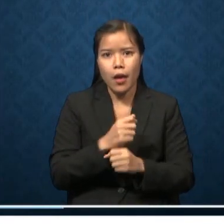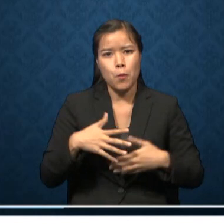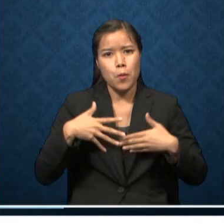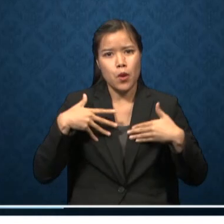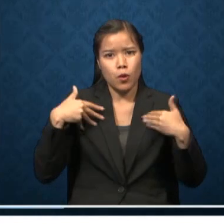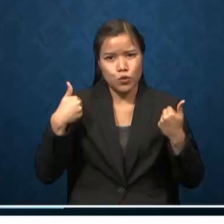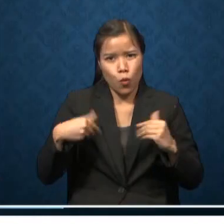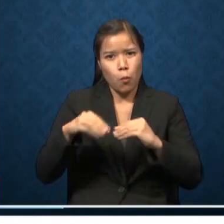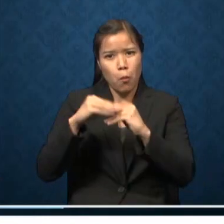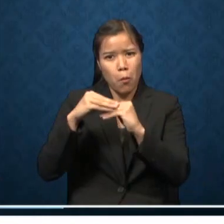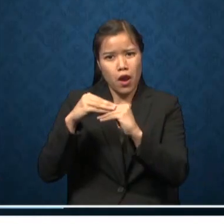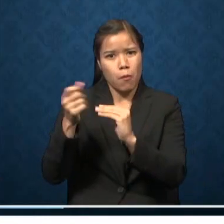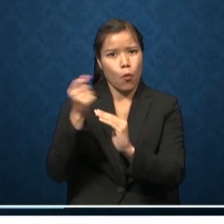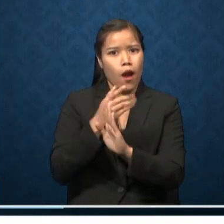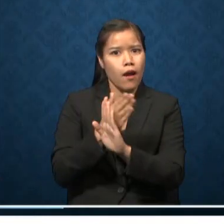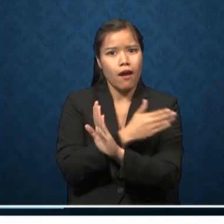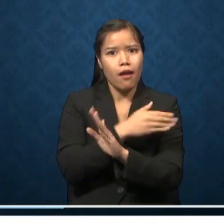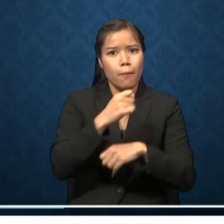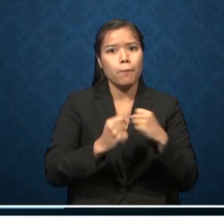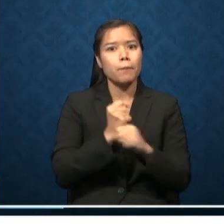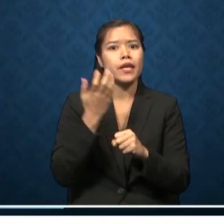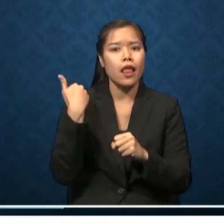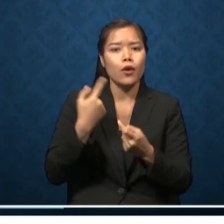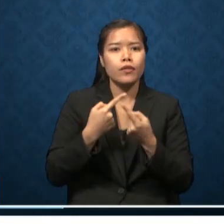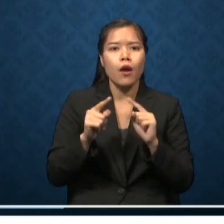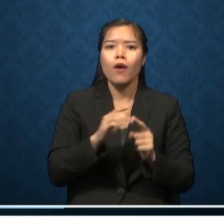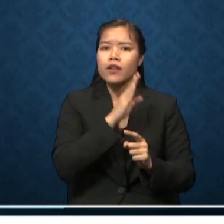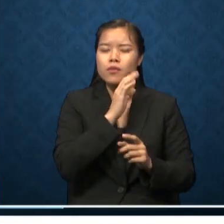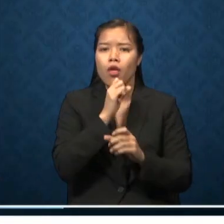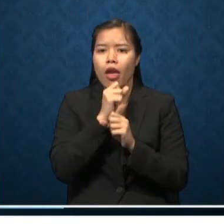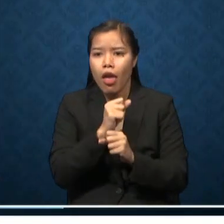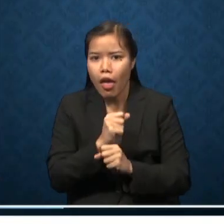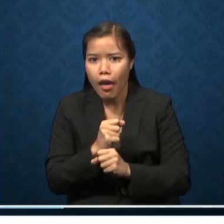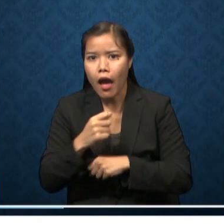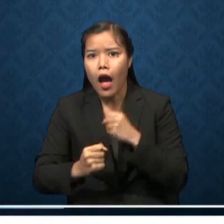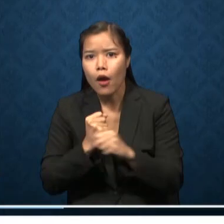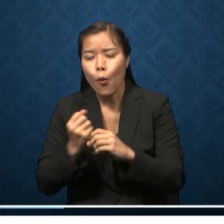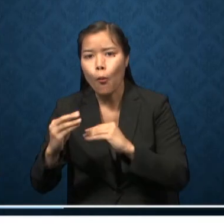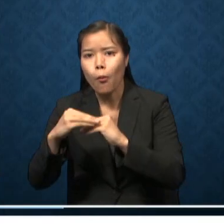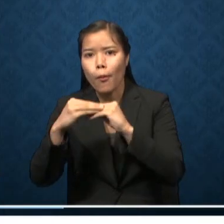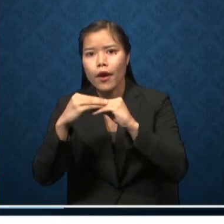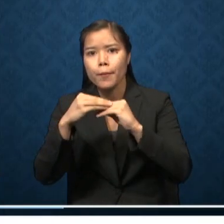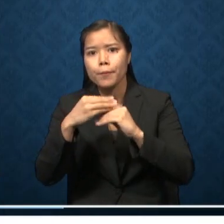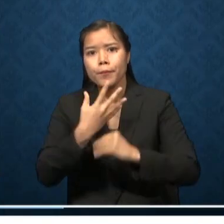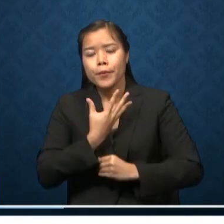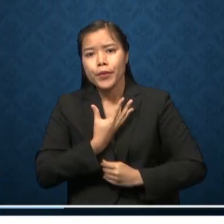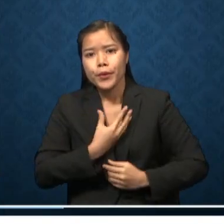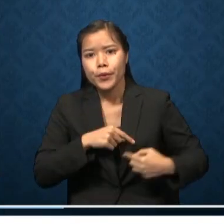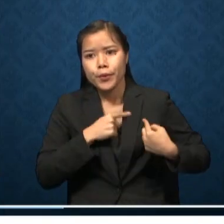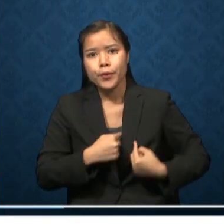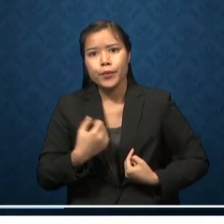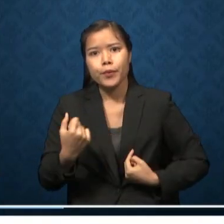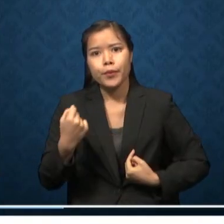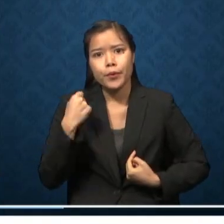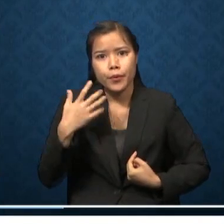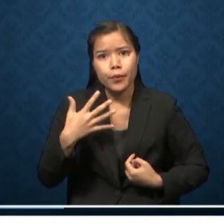กว่าปีก่อนแต่พลังใจจะร้อยลงเรื่อยๆหลังจากที่อายุเยอะขึ้นนะคะอันนี้ก็เป็นสอดคล้องกับภาวะหมดไฟ